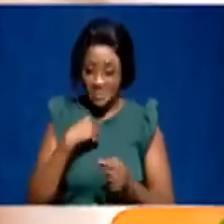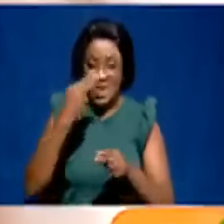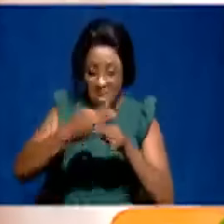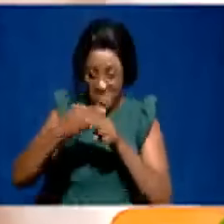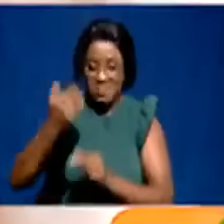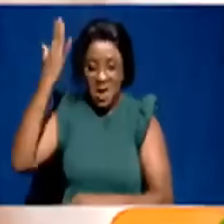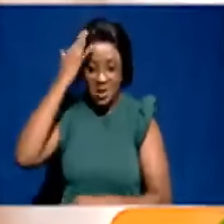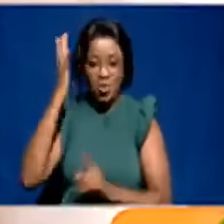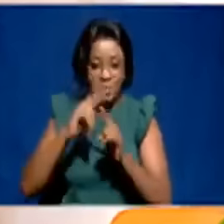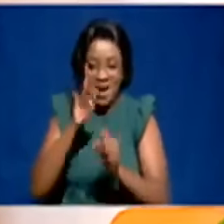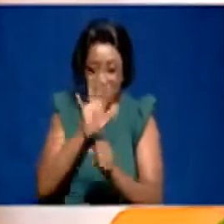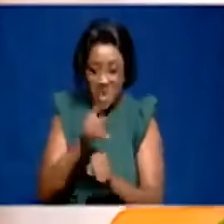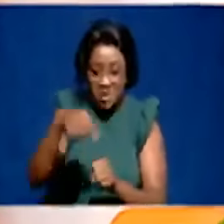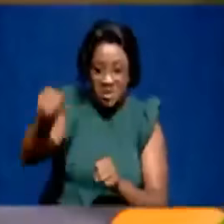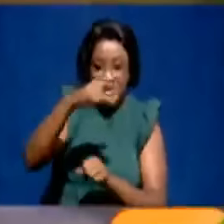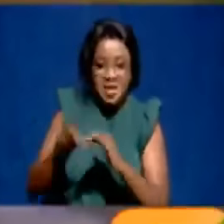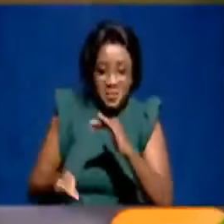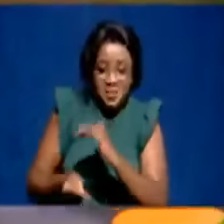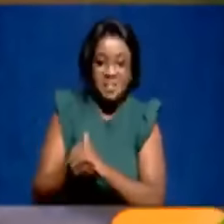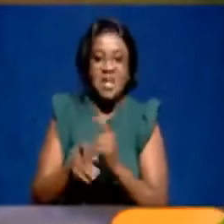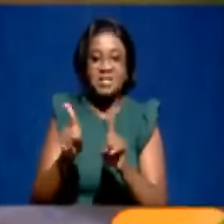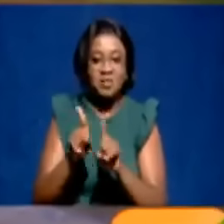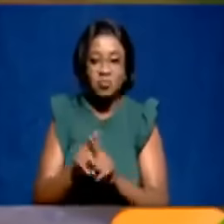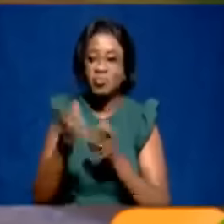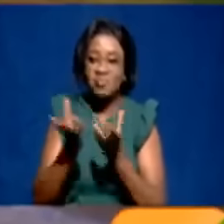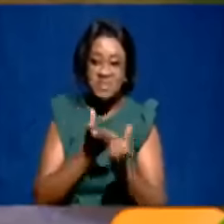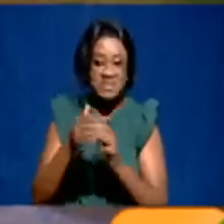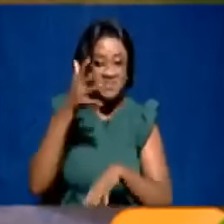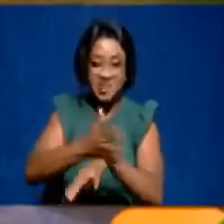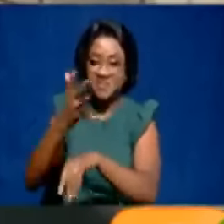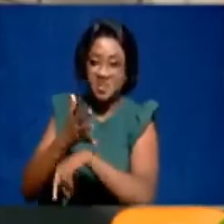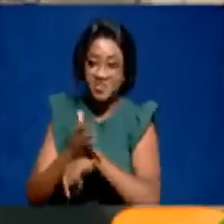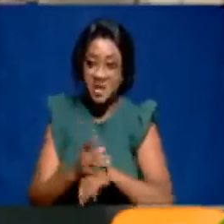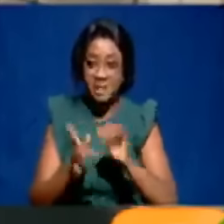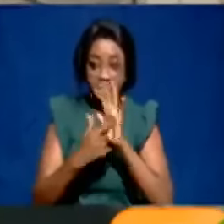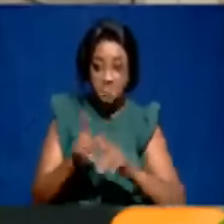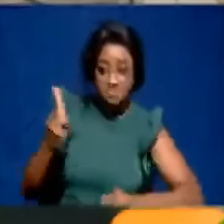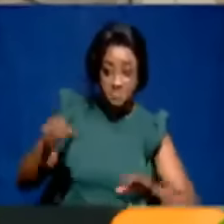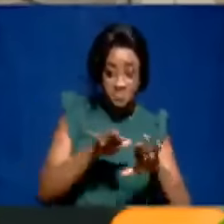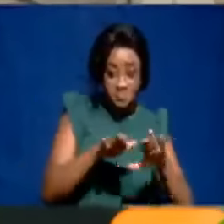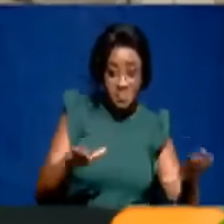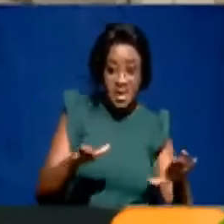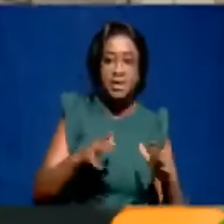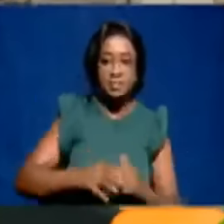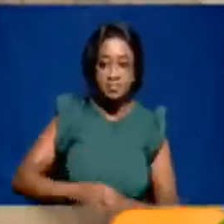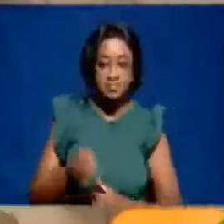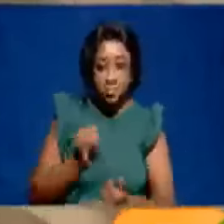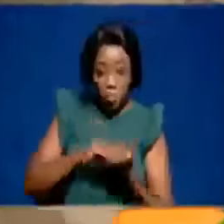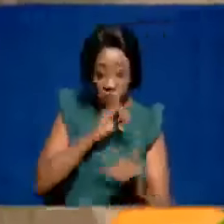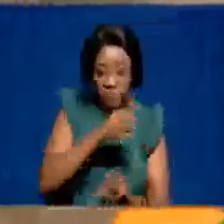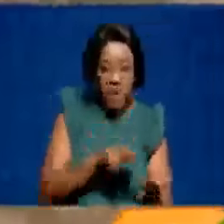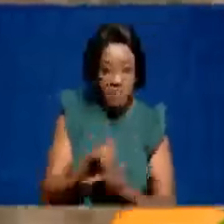kwa majina, wengi wao ni watu wa washush. Shamba la mkewe Yano alilolinunua baada ya kuchakarika na kuuza makaa kwa miaka